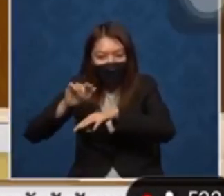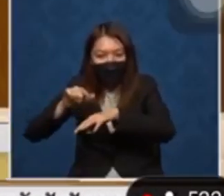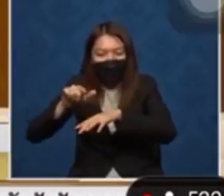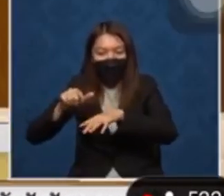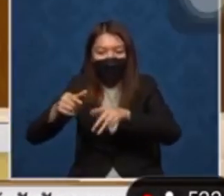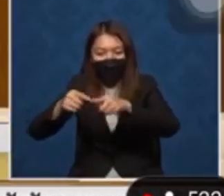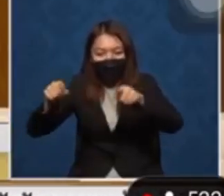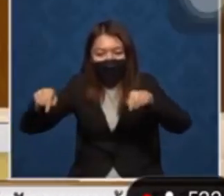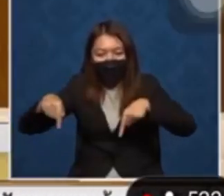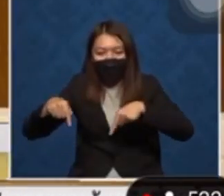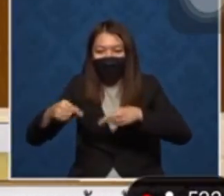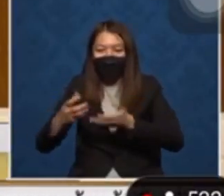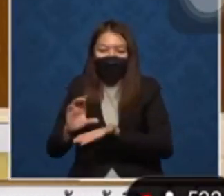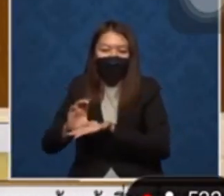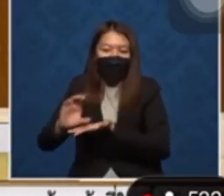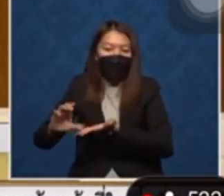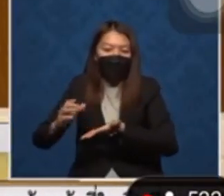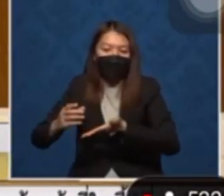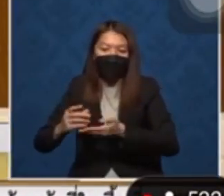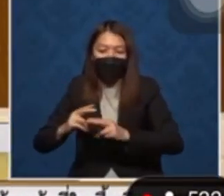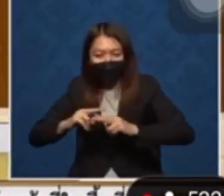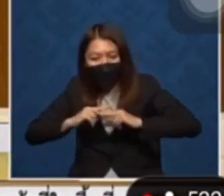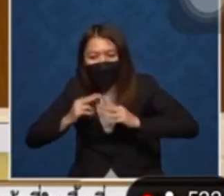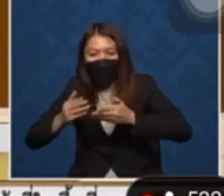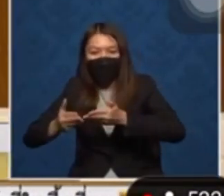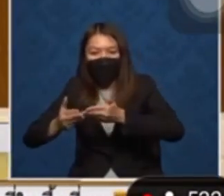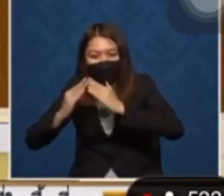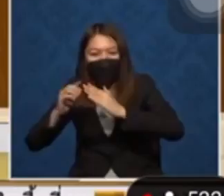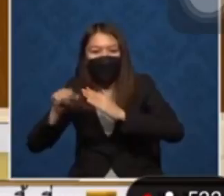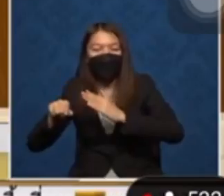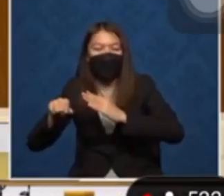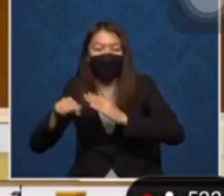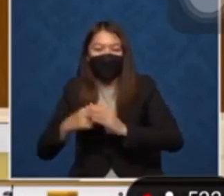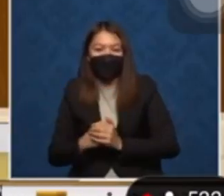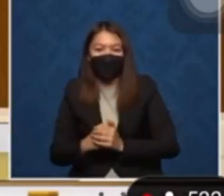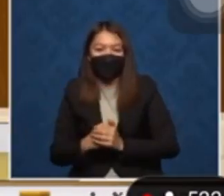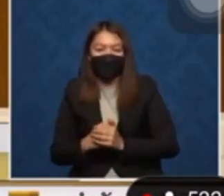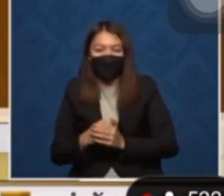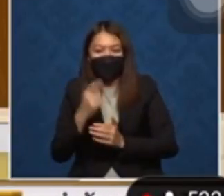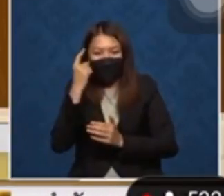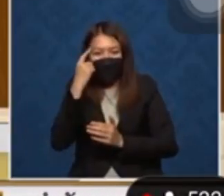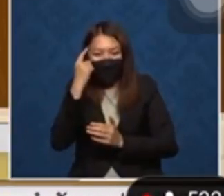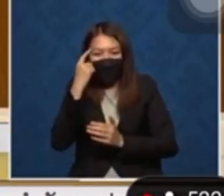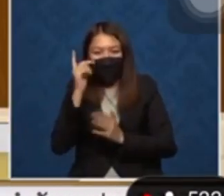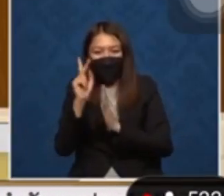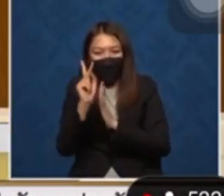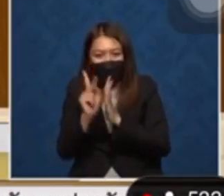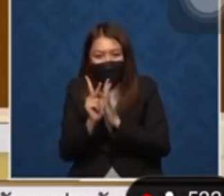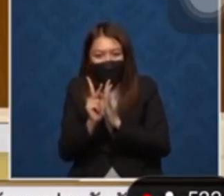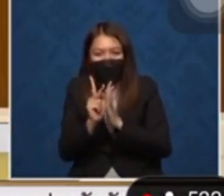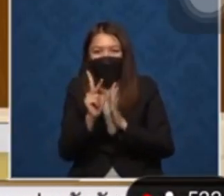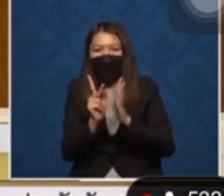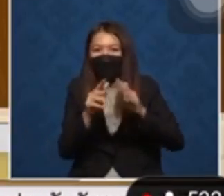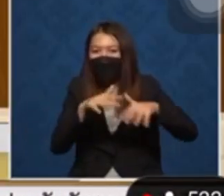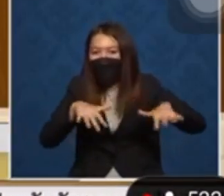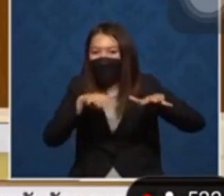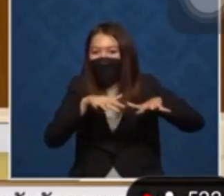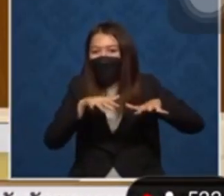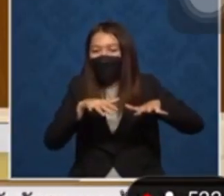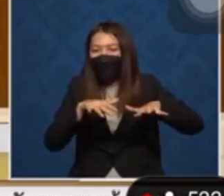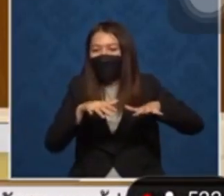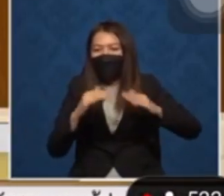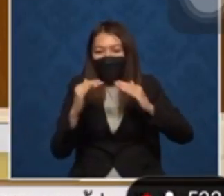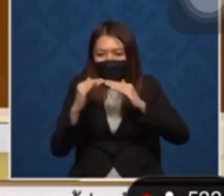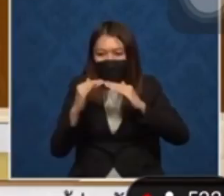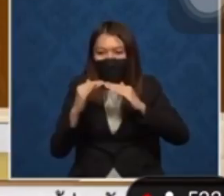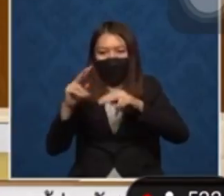ายกับกลุ่มทุนและยังมุ่งหมายในการที่จะละเว้นกฎหมายปกติที่รับรองสิทธิและคุ้ม